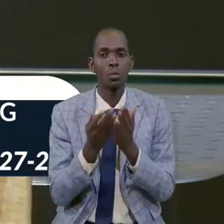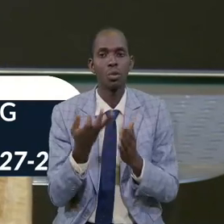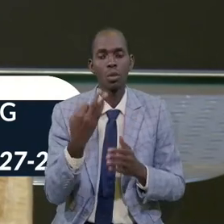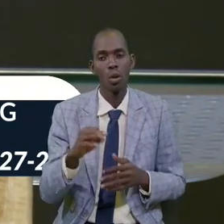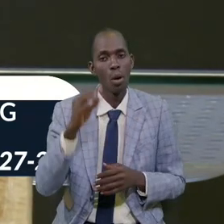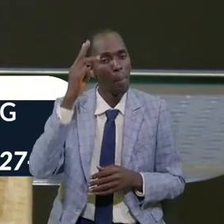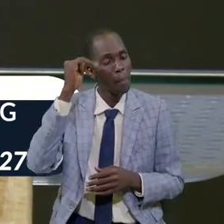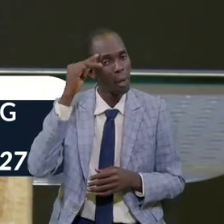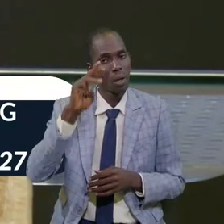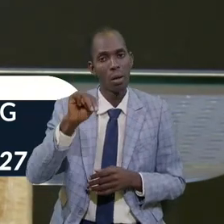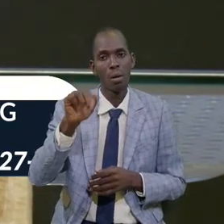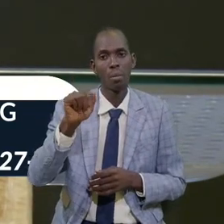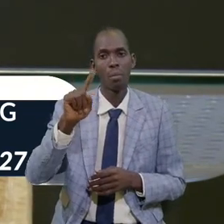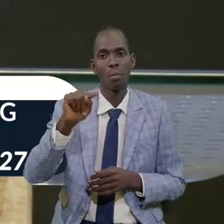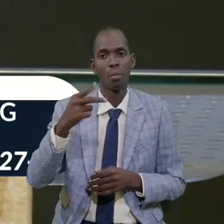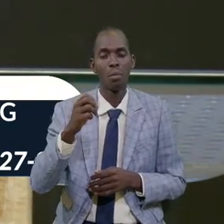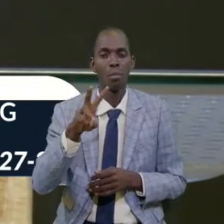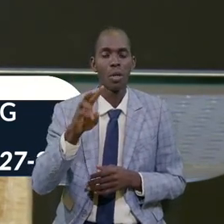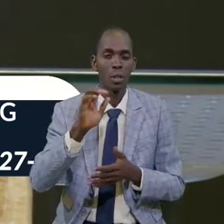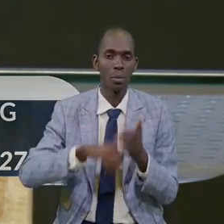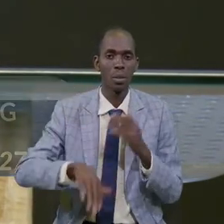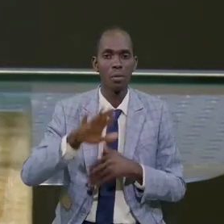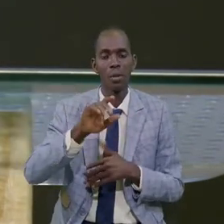Nous allons à Matthieu 5.